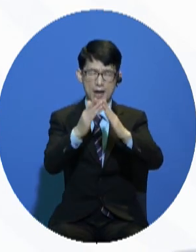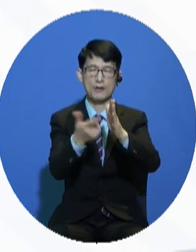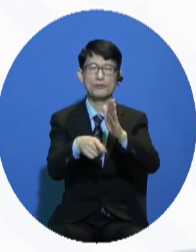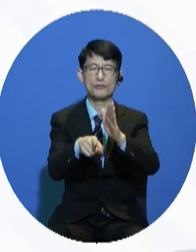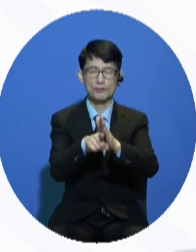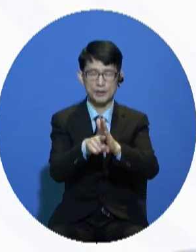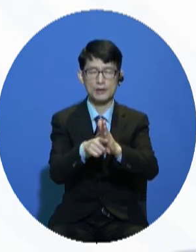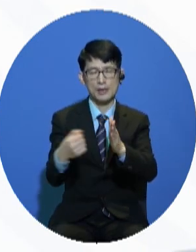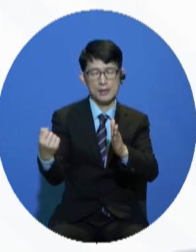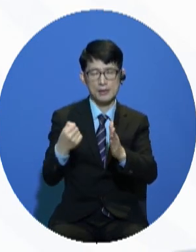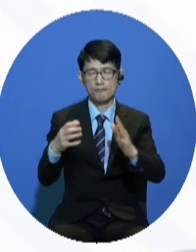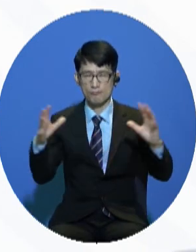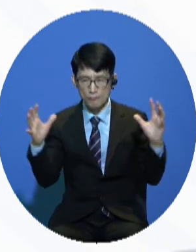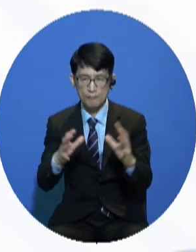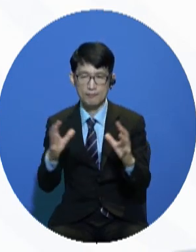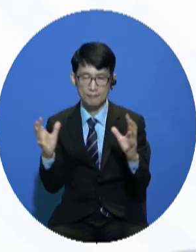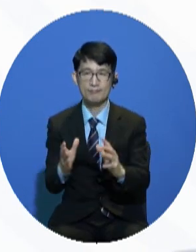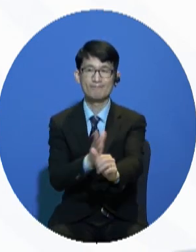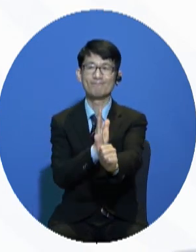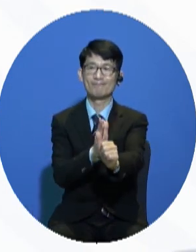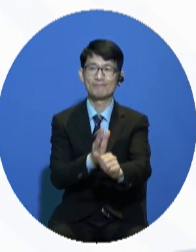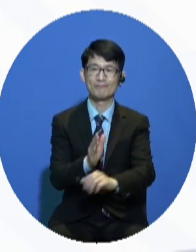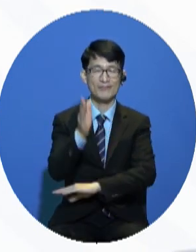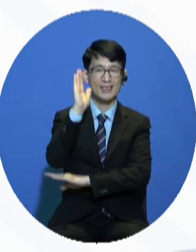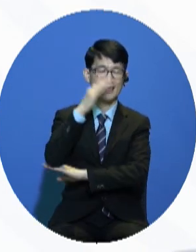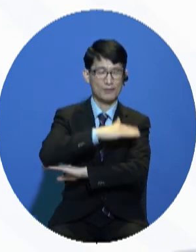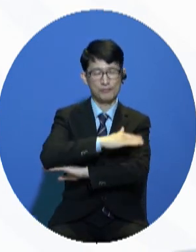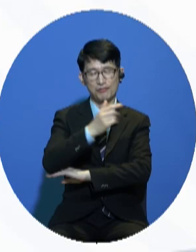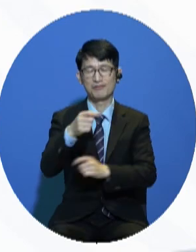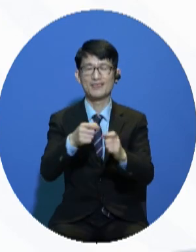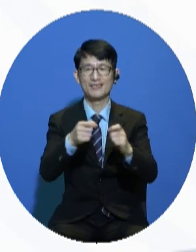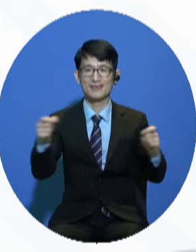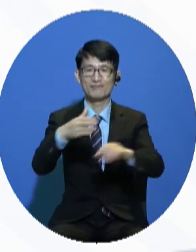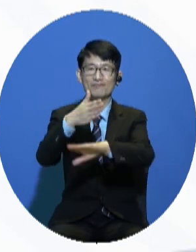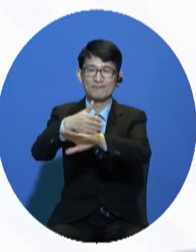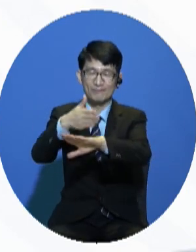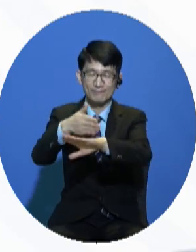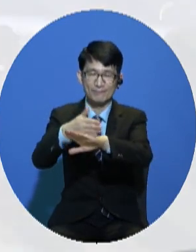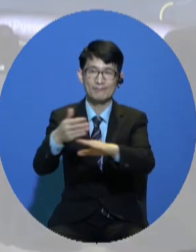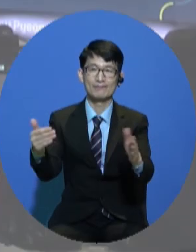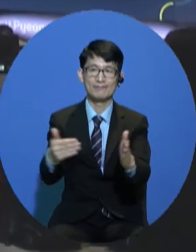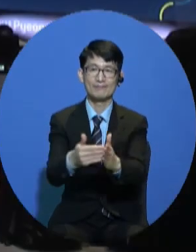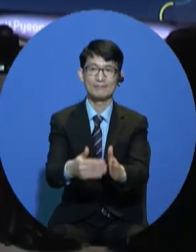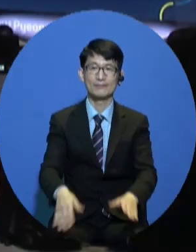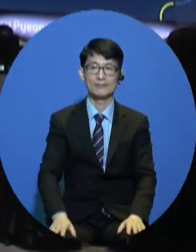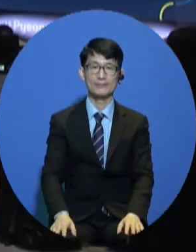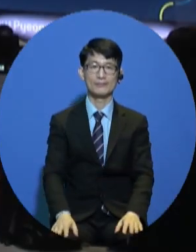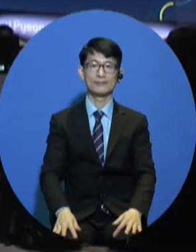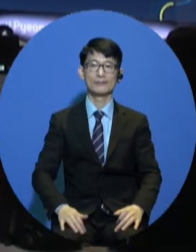힘을 모아주면 좋을 것 같습니다. 제가 발표가 좀 길었습니다. 고맙습니다.